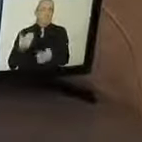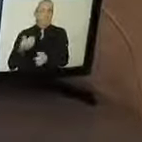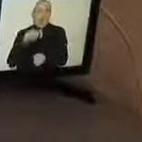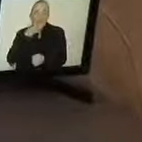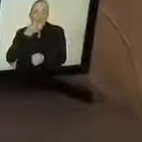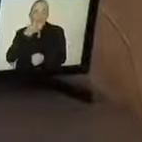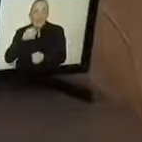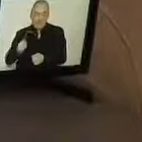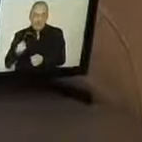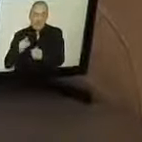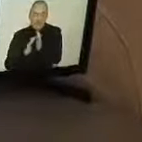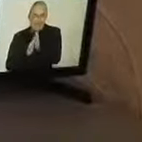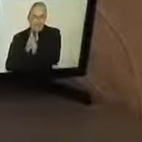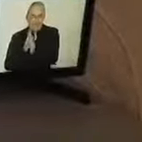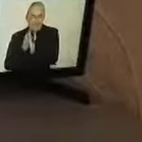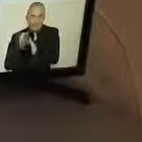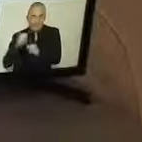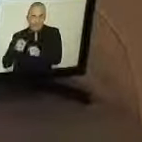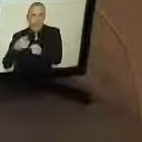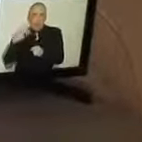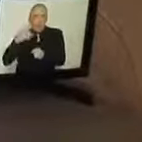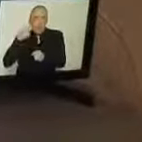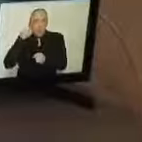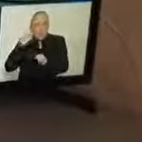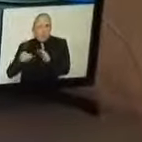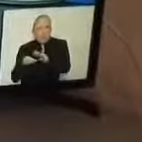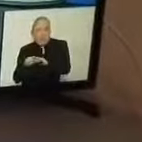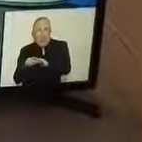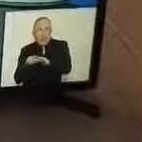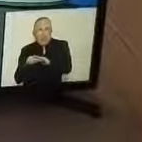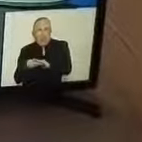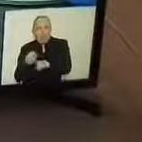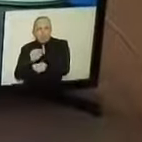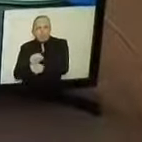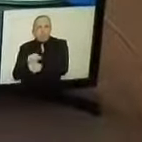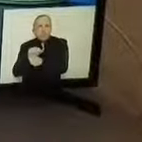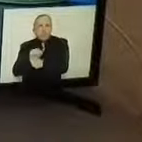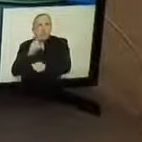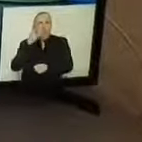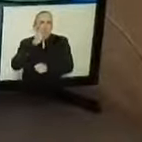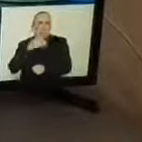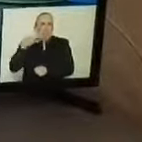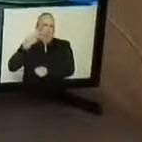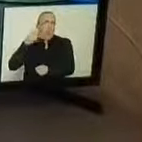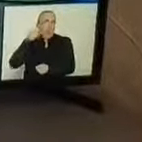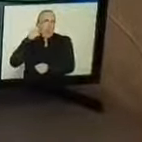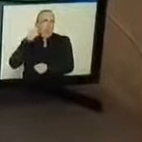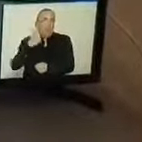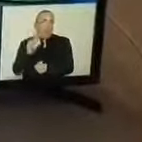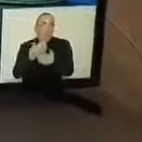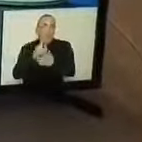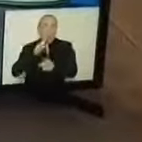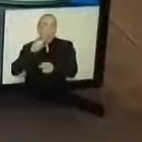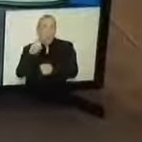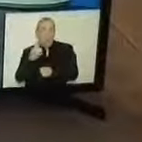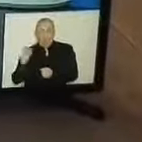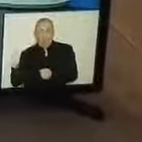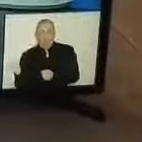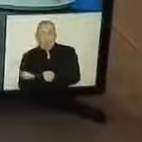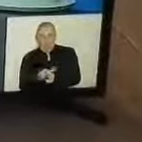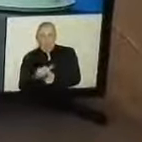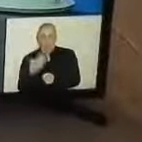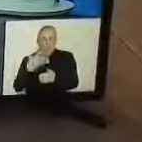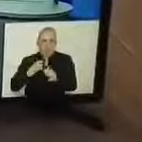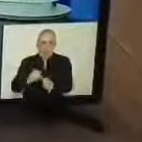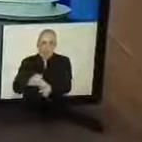насіння до 40 років може знаходитись в землі. Тобто навіть якщо в один рік ми там скосили або